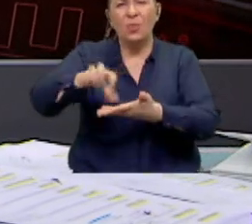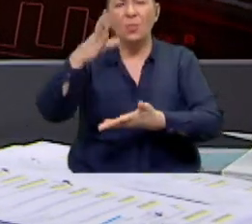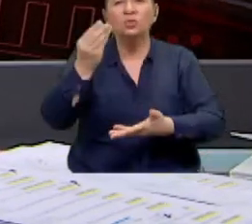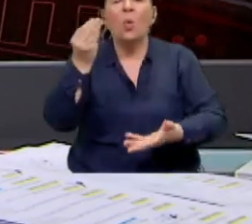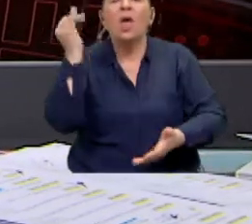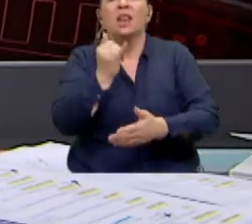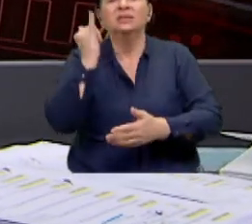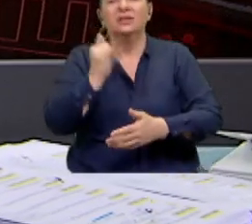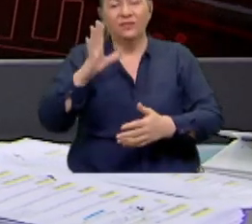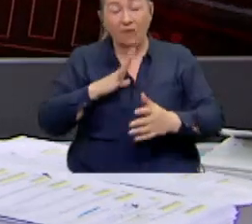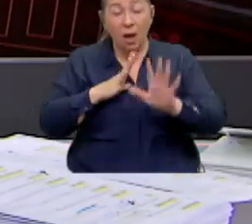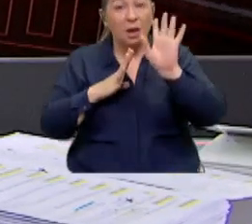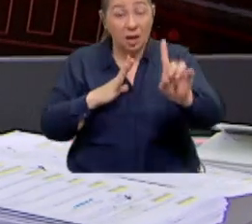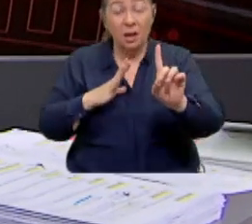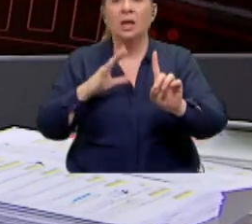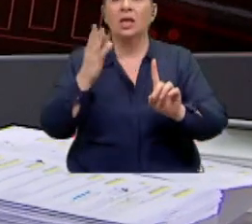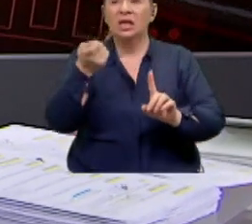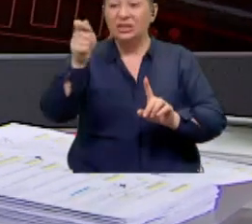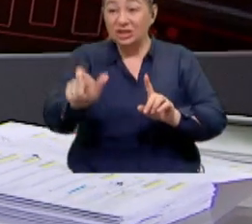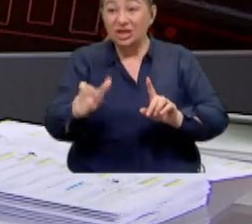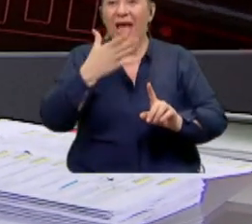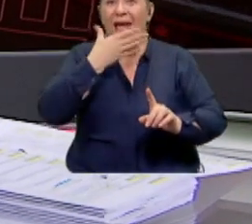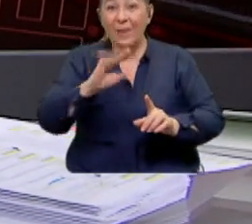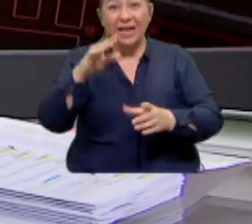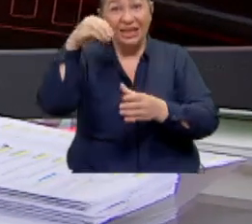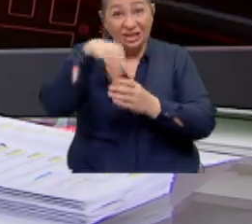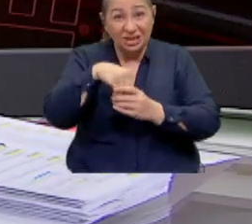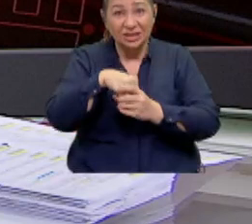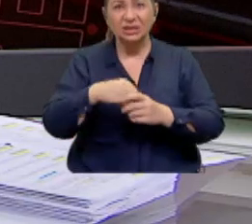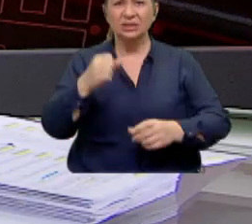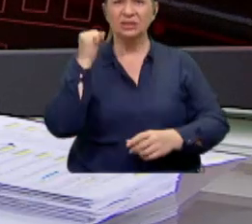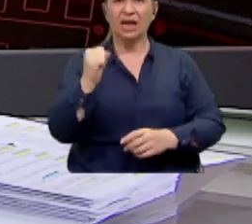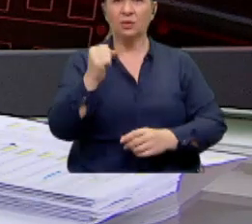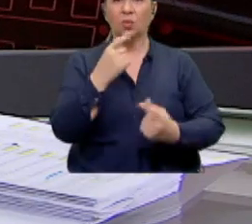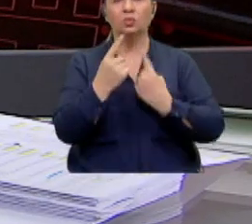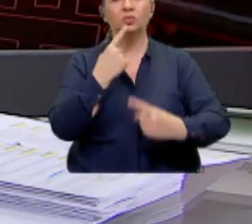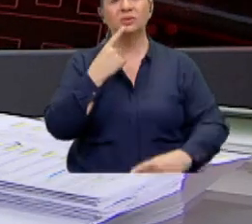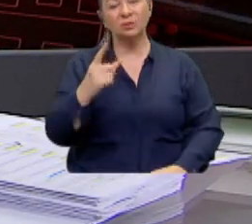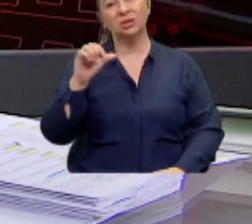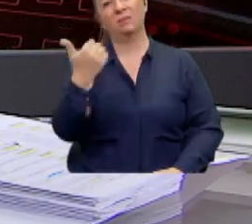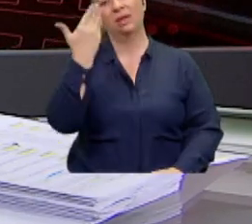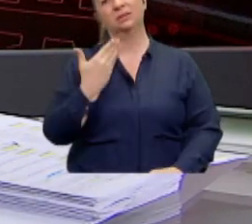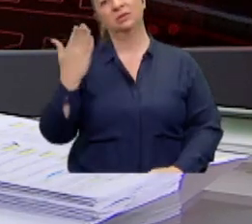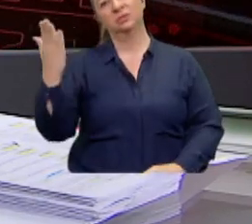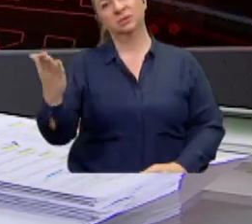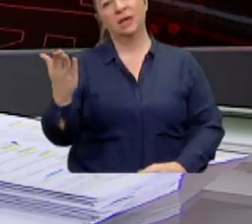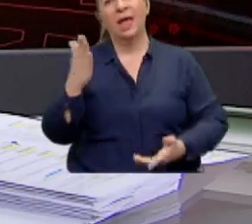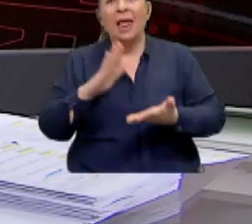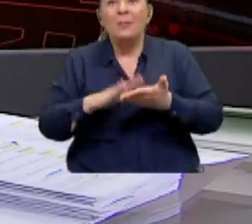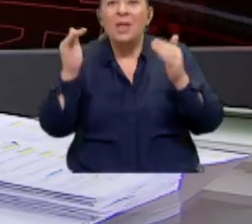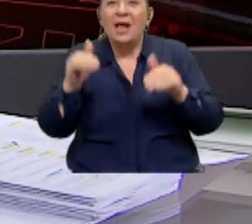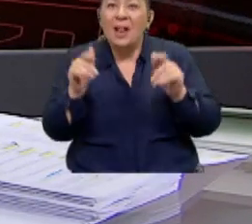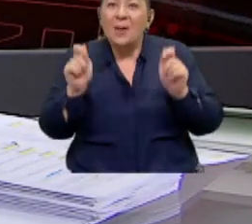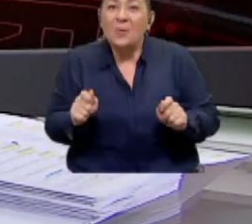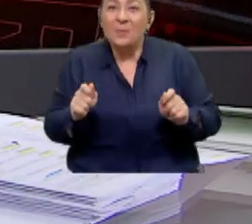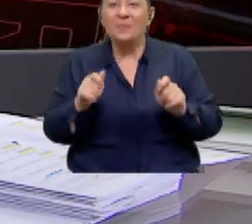çok eleştirisi var. Ve işçi ve emeklileri için sert konuşun demiş kıymetli izleyicimiz. Elimden geleni